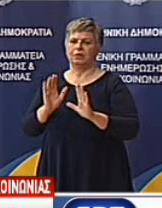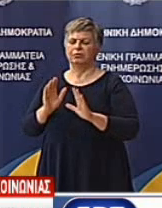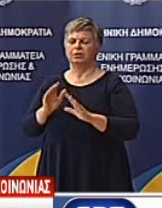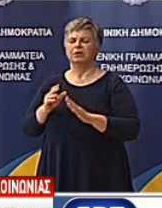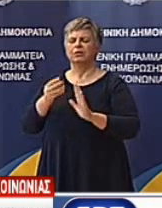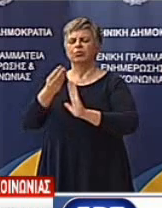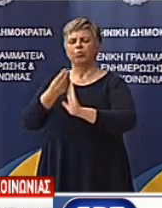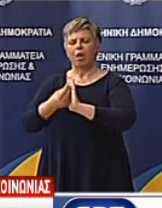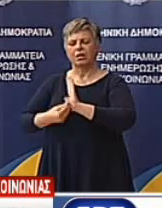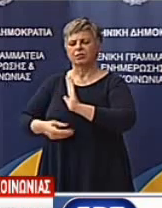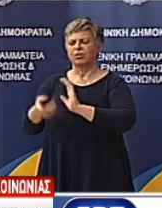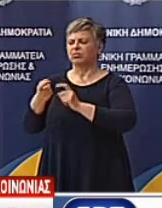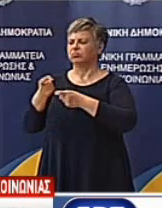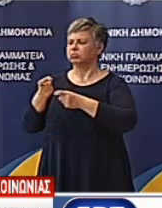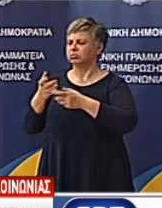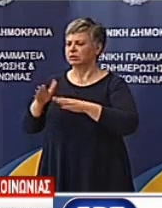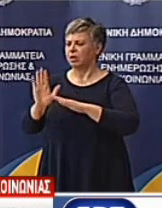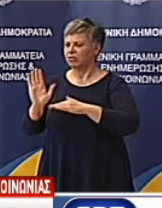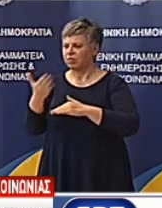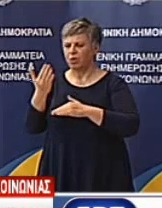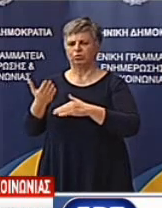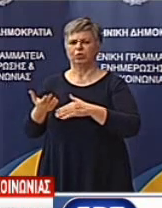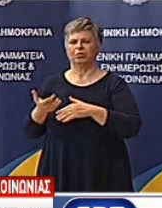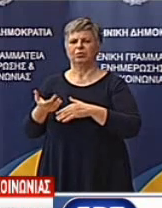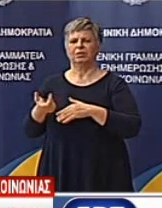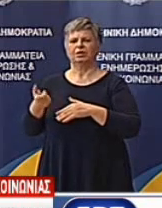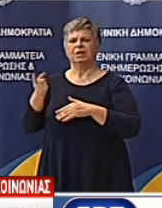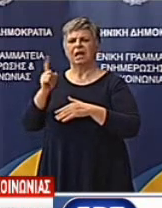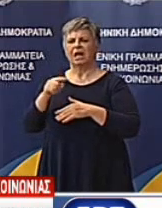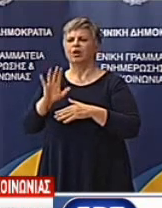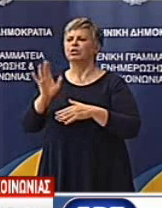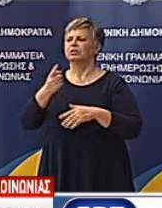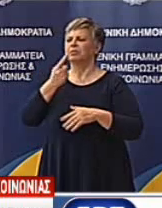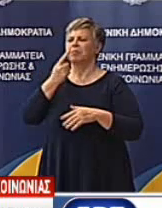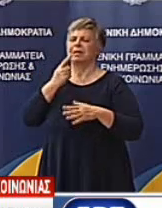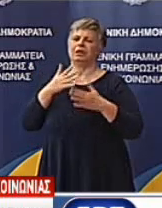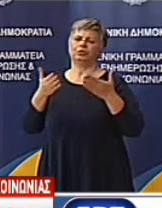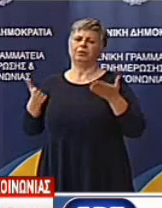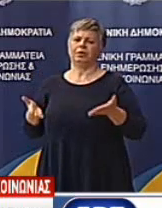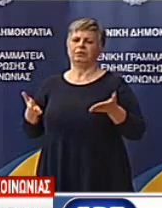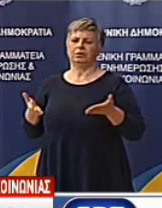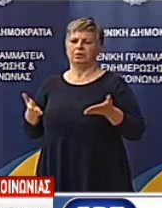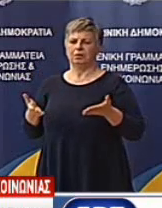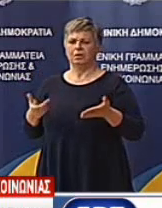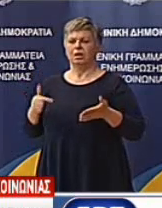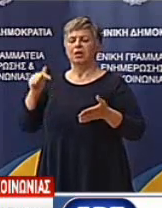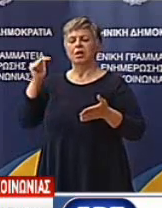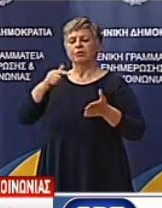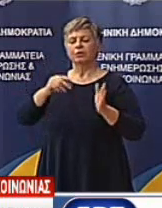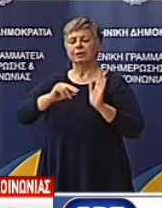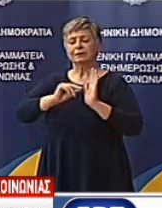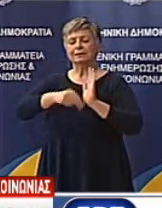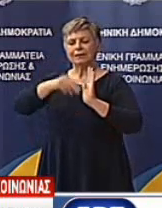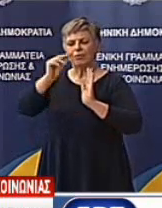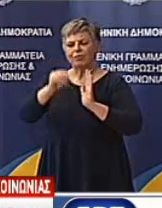μόνο απολύσεων, αλλά ας μην μιλήσουμε για ασφαλιστικά, ας μην μιλήσουμε για συλλογικές συμβάσεις, να μην τα